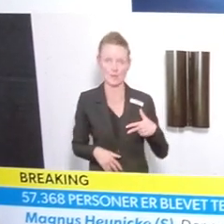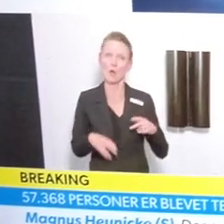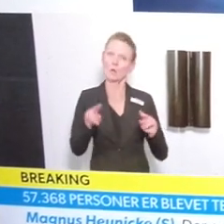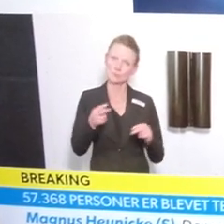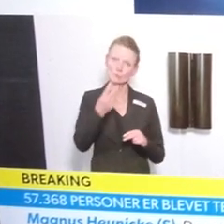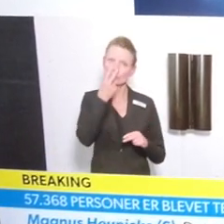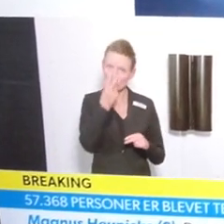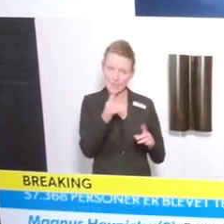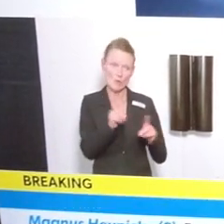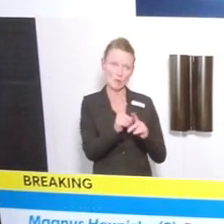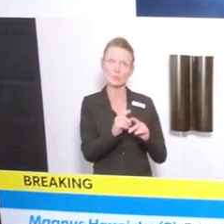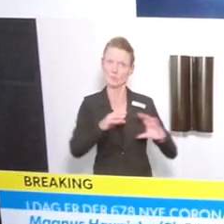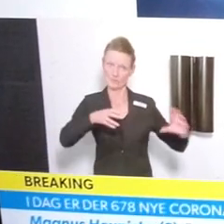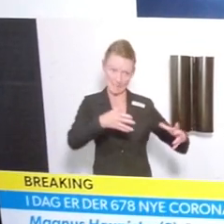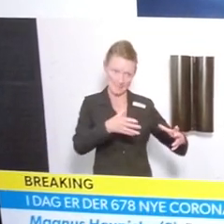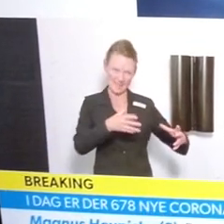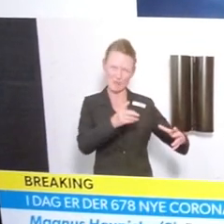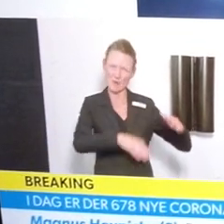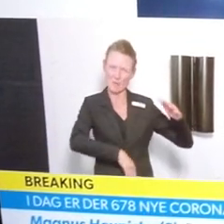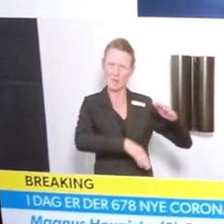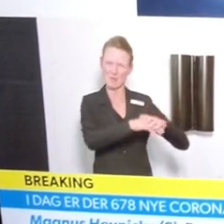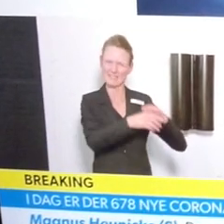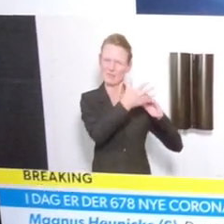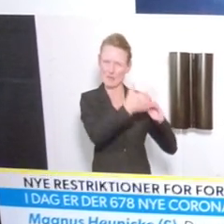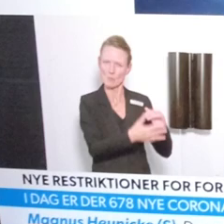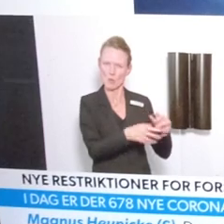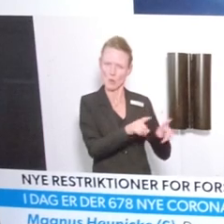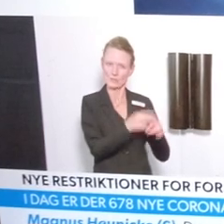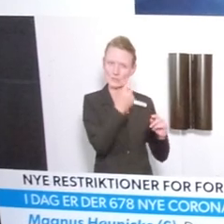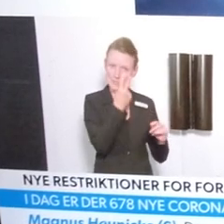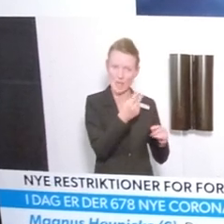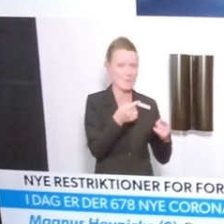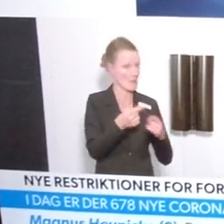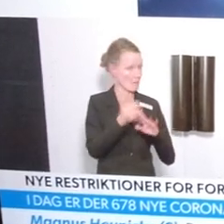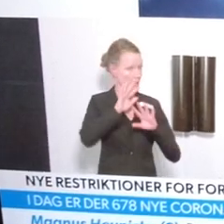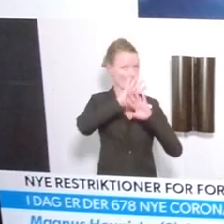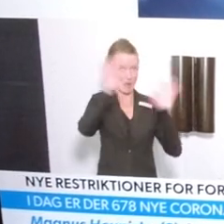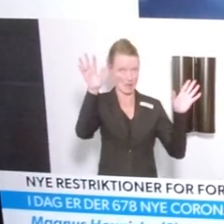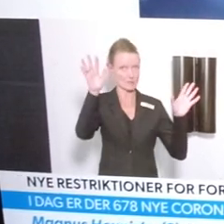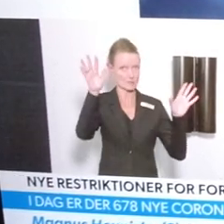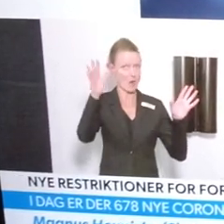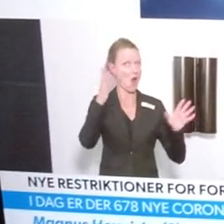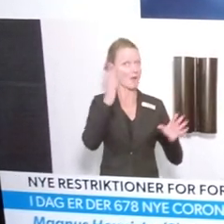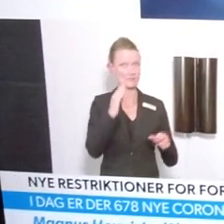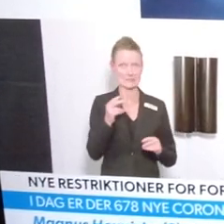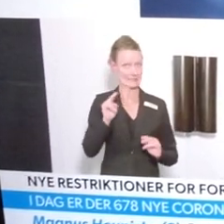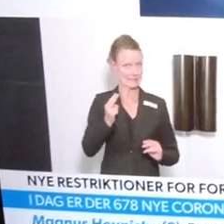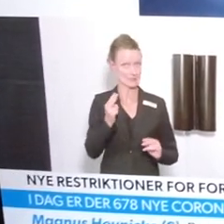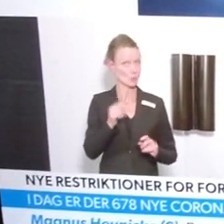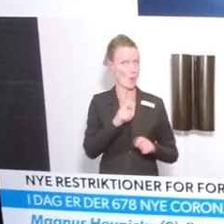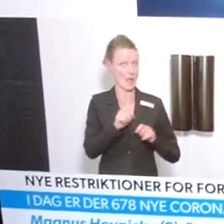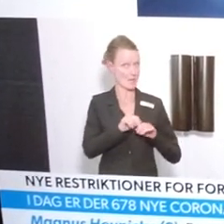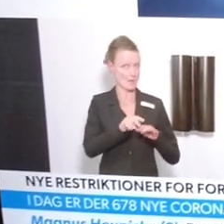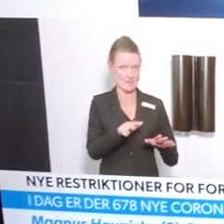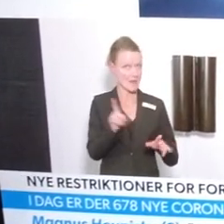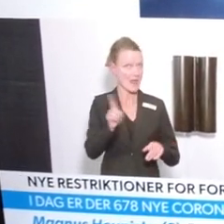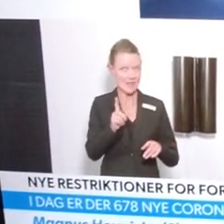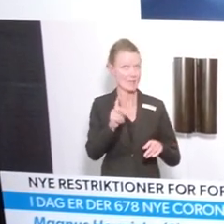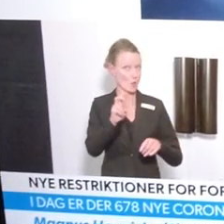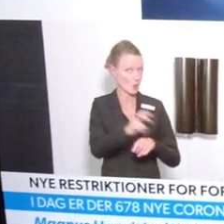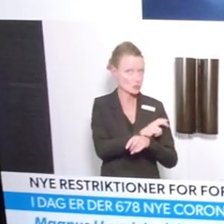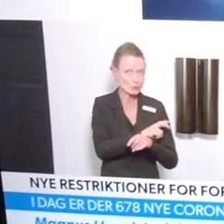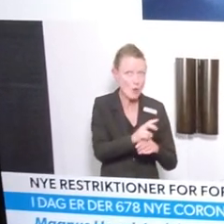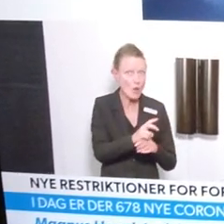op til 500. Men det er klart, det ligger også i værktøjskassen, hvis vi ikke får kontrol med epidemien og superspredningsbegivenhederne. Med alle de